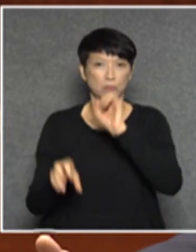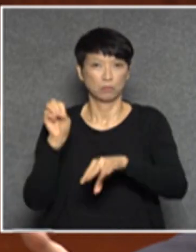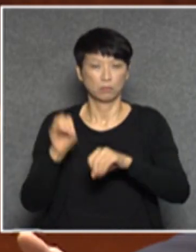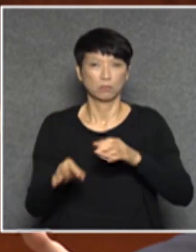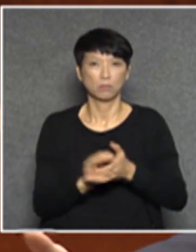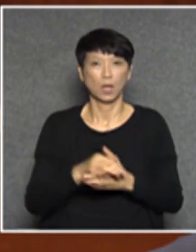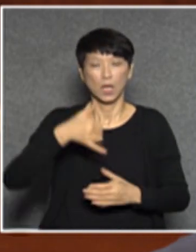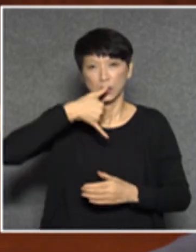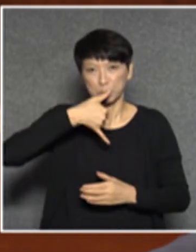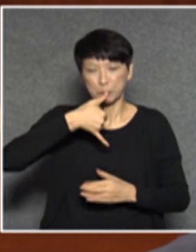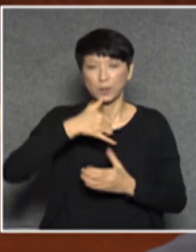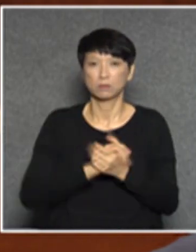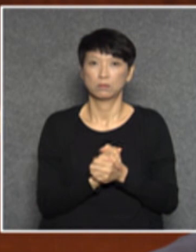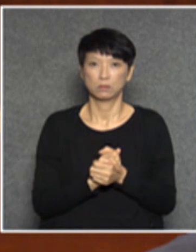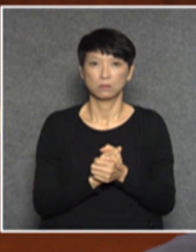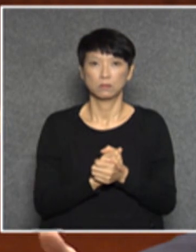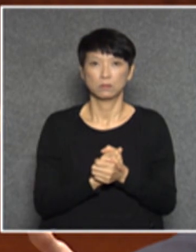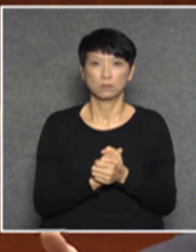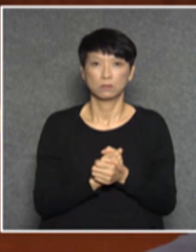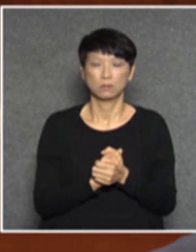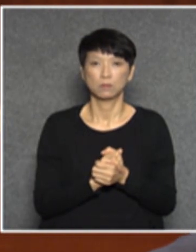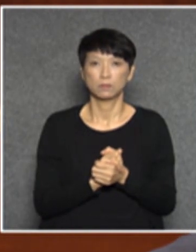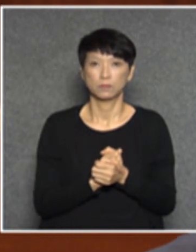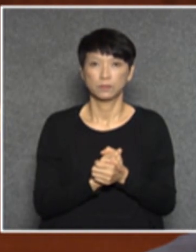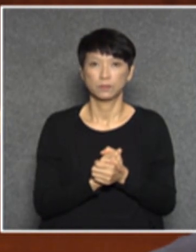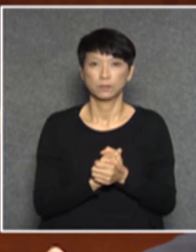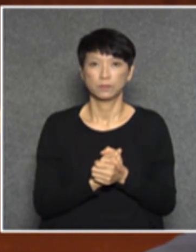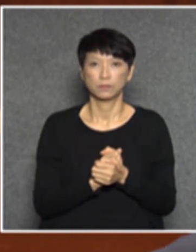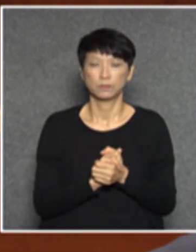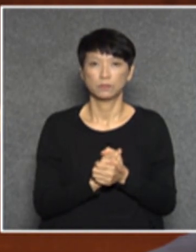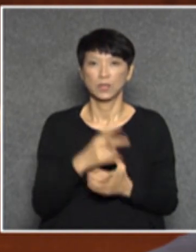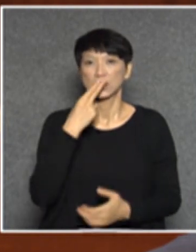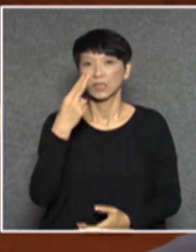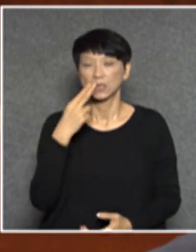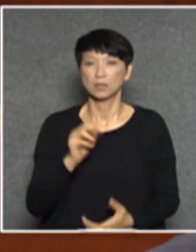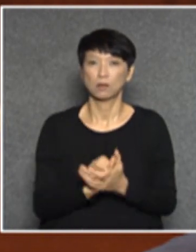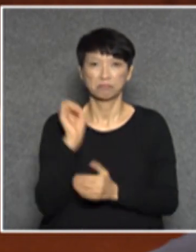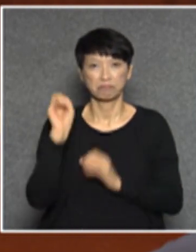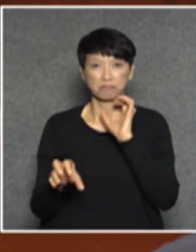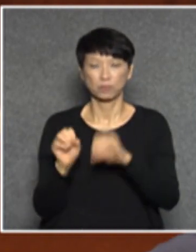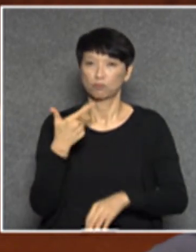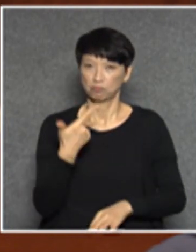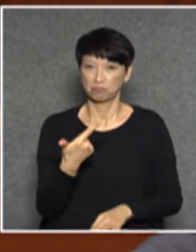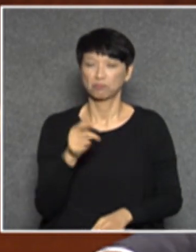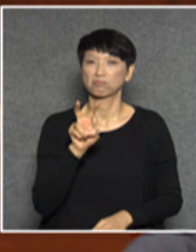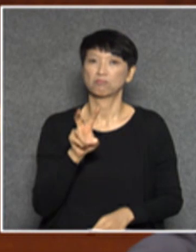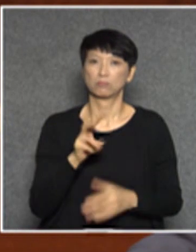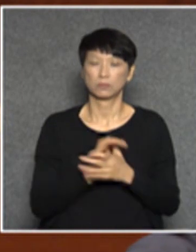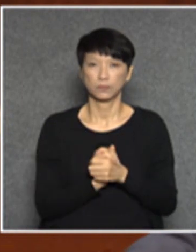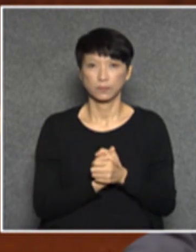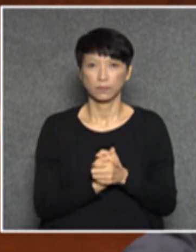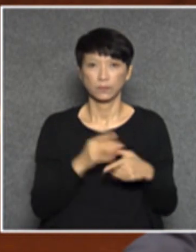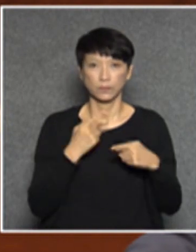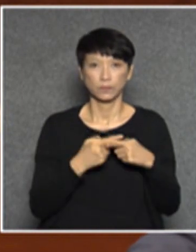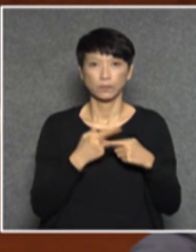飲品的罐盒以至到煙包煙頭等等所以依個咧其實